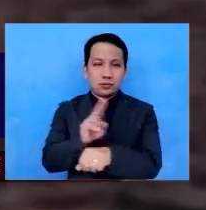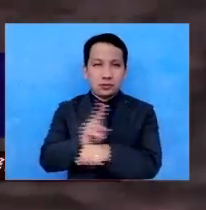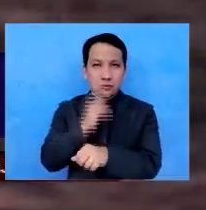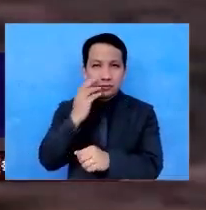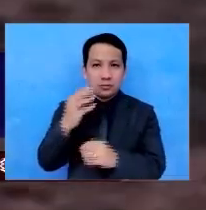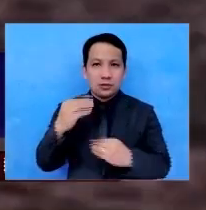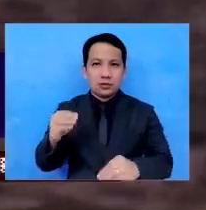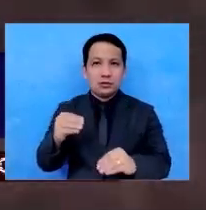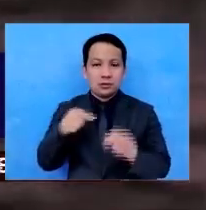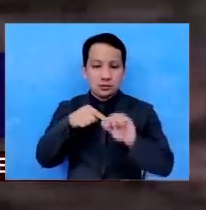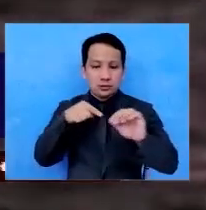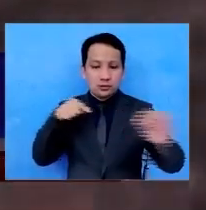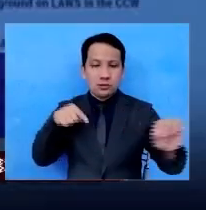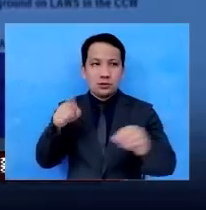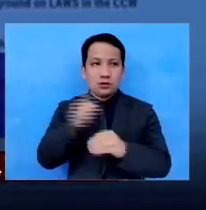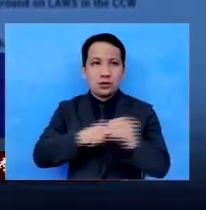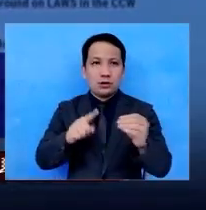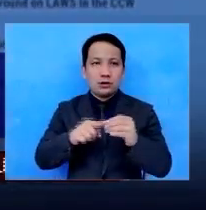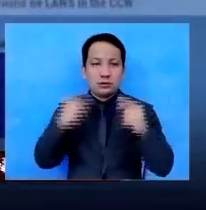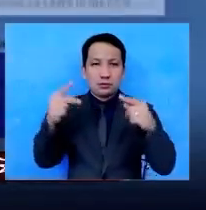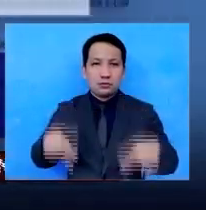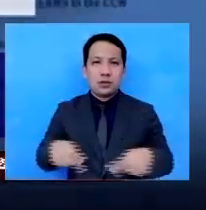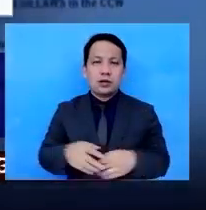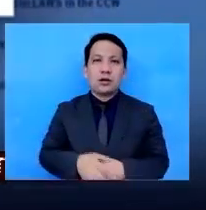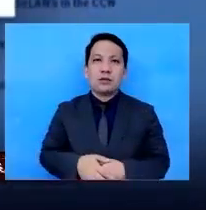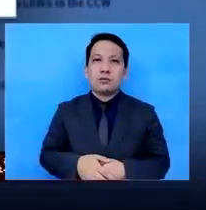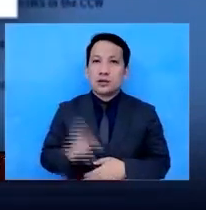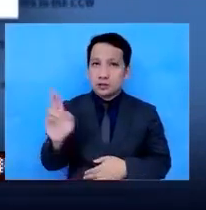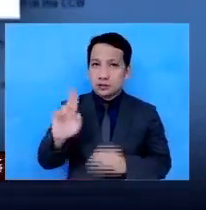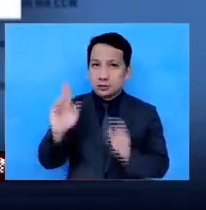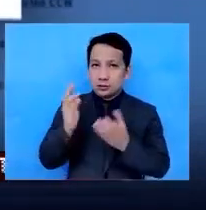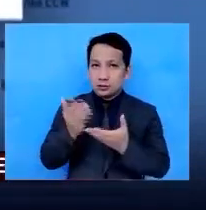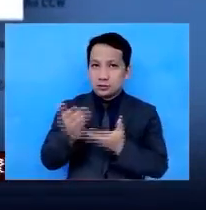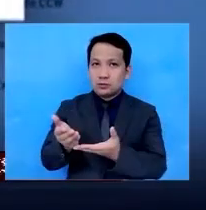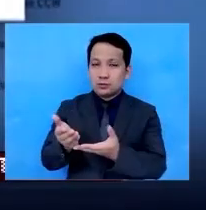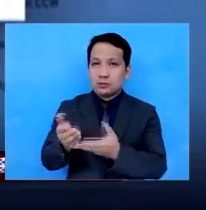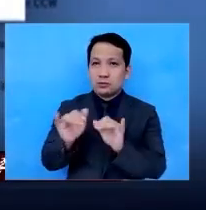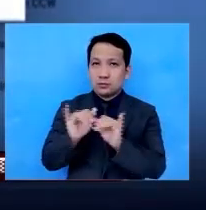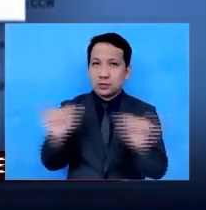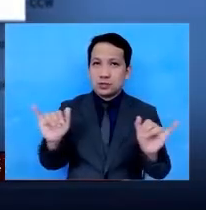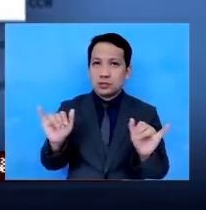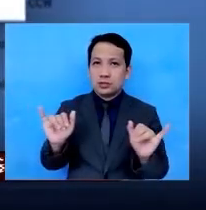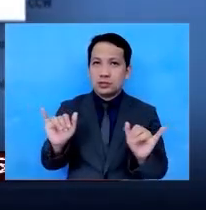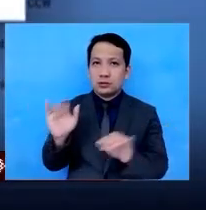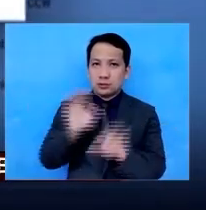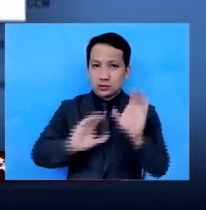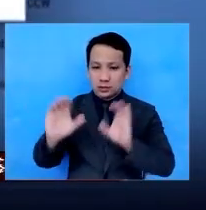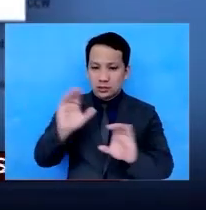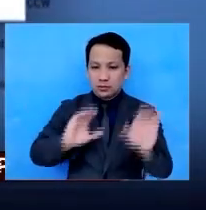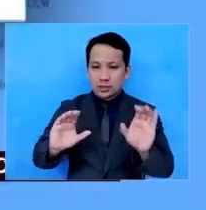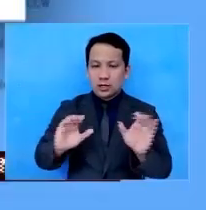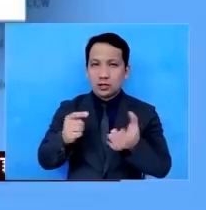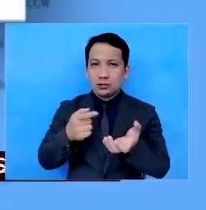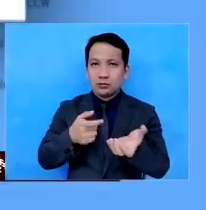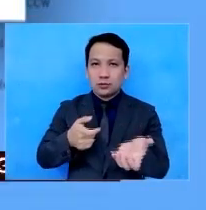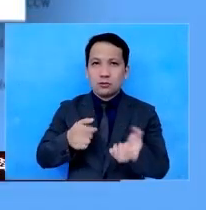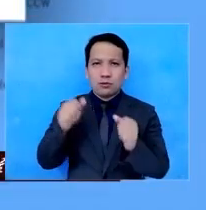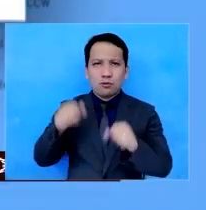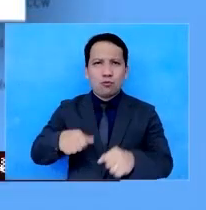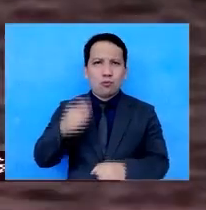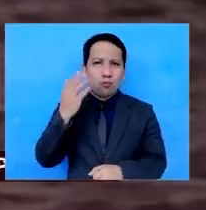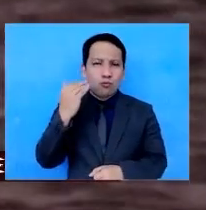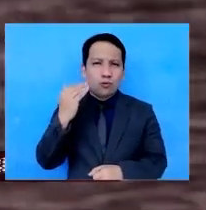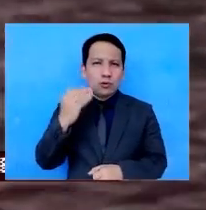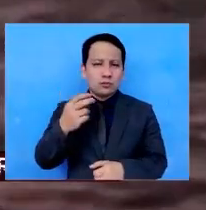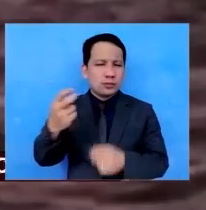military-grade laser laban sa tao. Maihahaling tulad daw ito sa biological o chemical weapon dahil sa kakayahan nitong